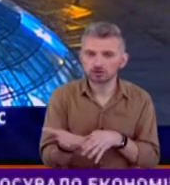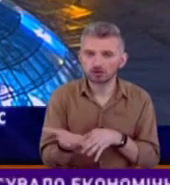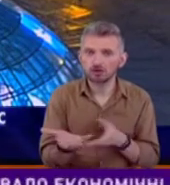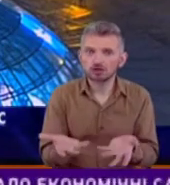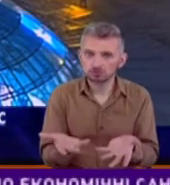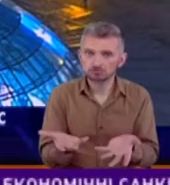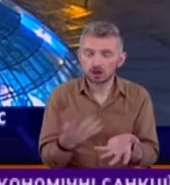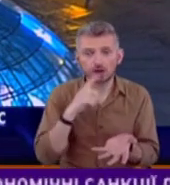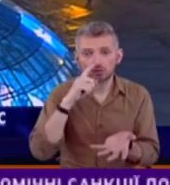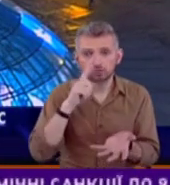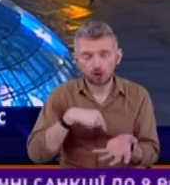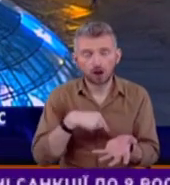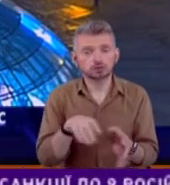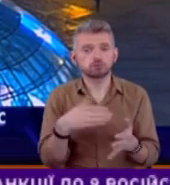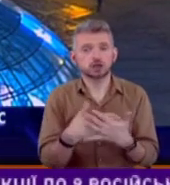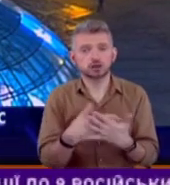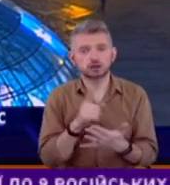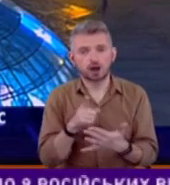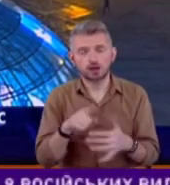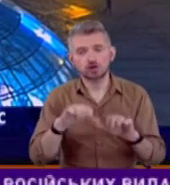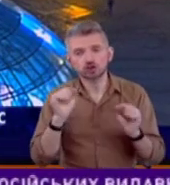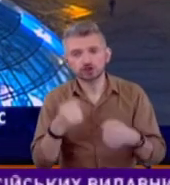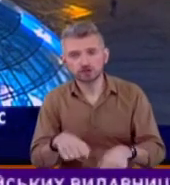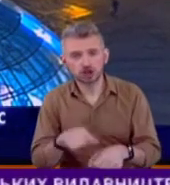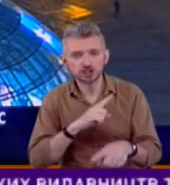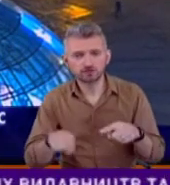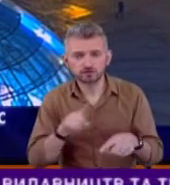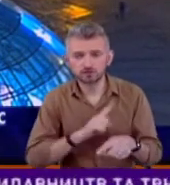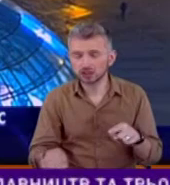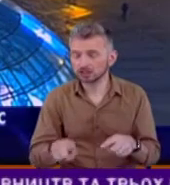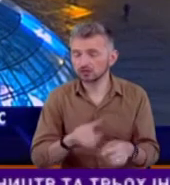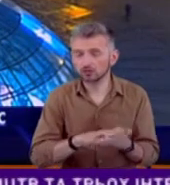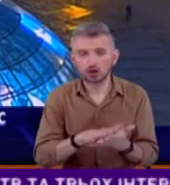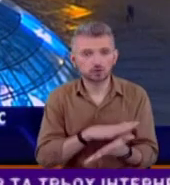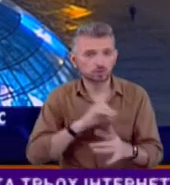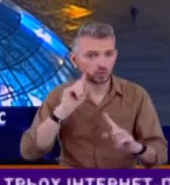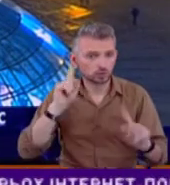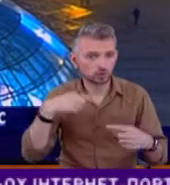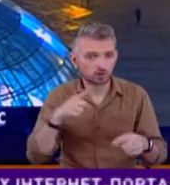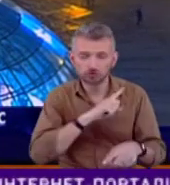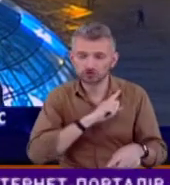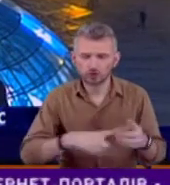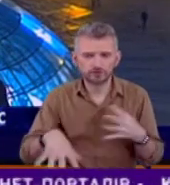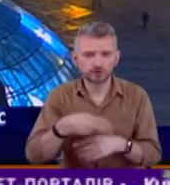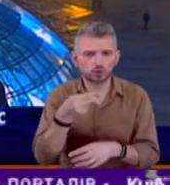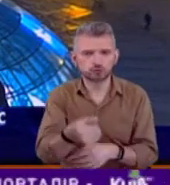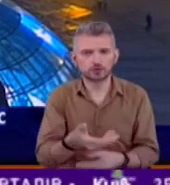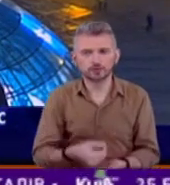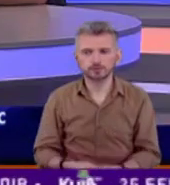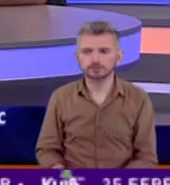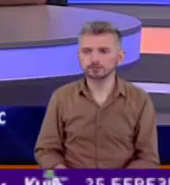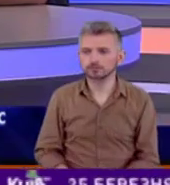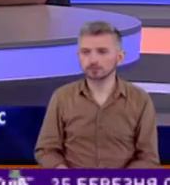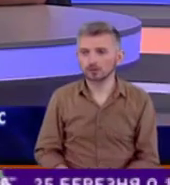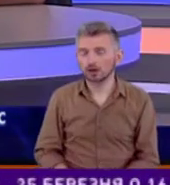якби погана, можливо, паралель, але швидкість і реалізація ситуації була просто карколомна. Ну, дійсно. Пане Владиславе,